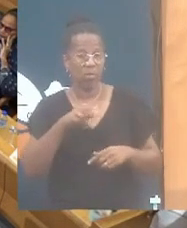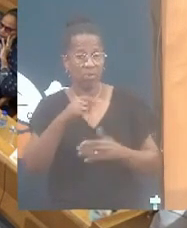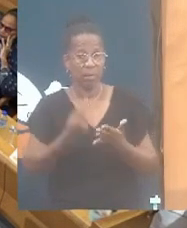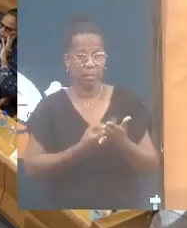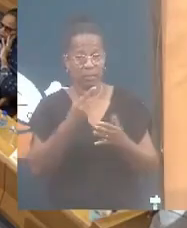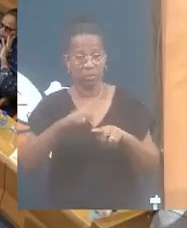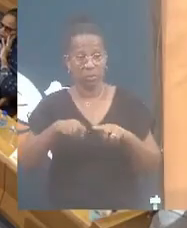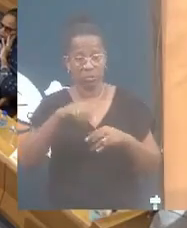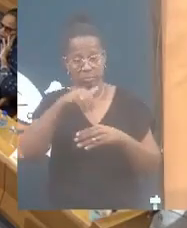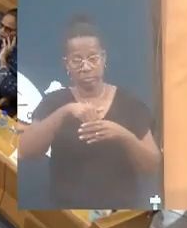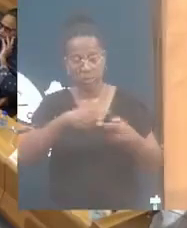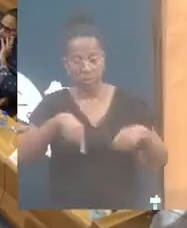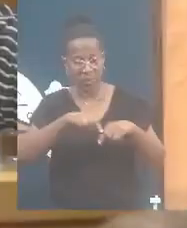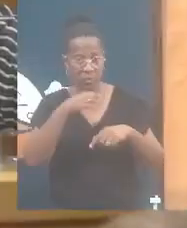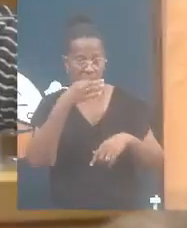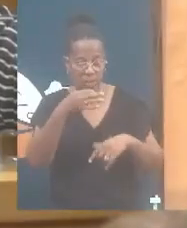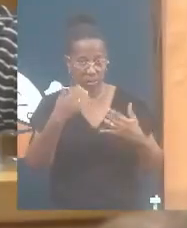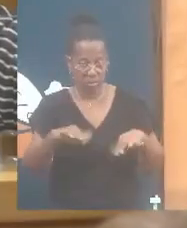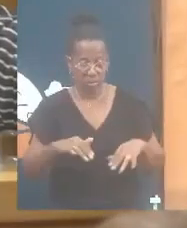commission.